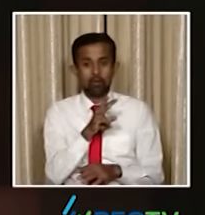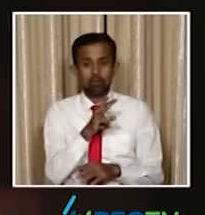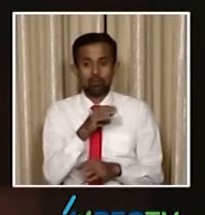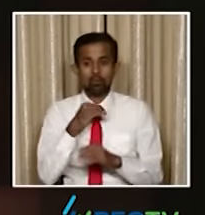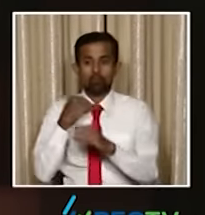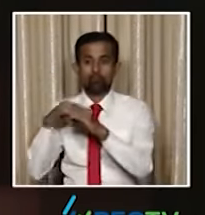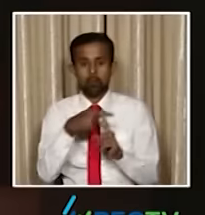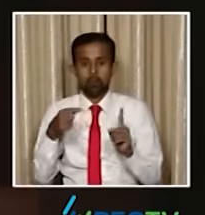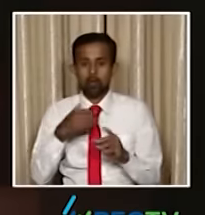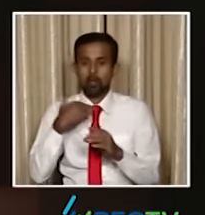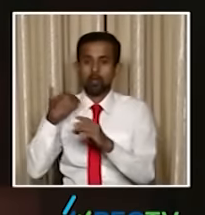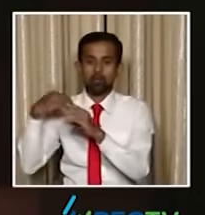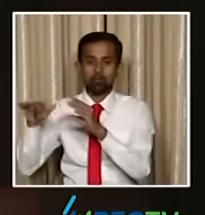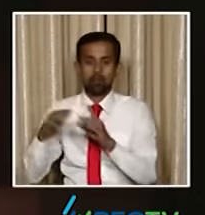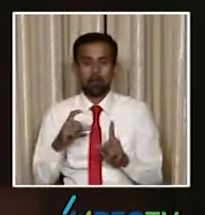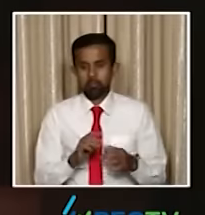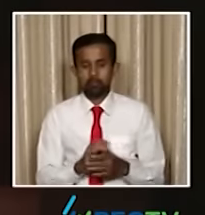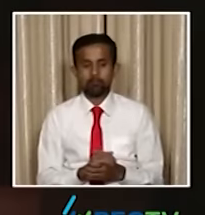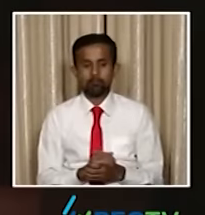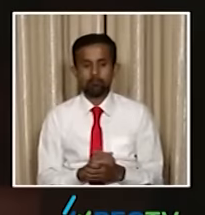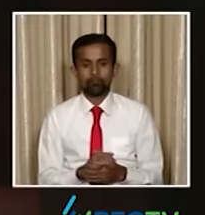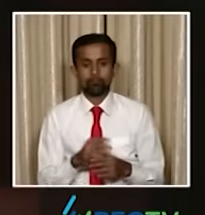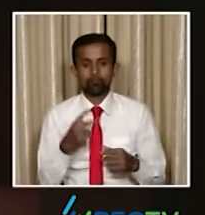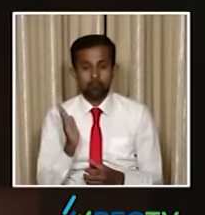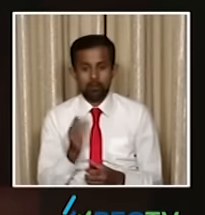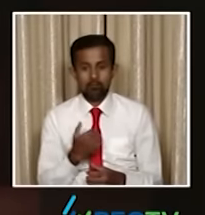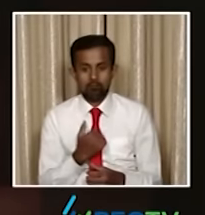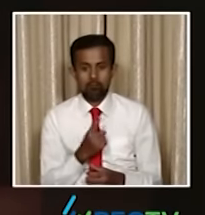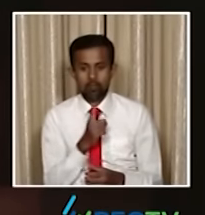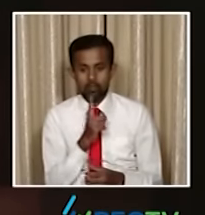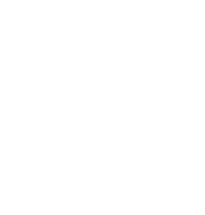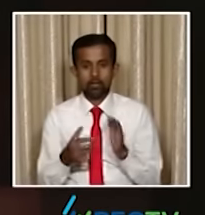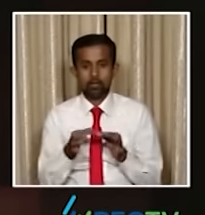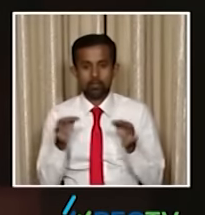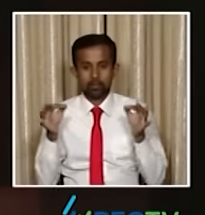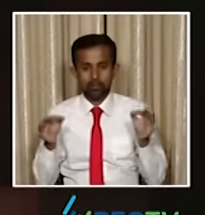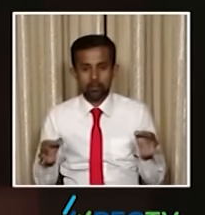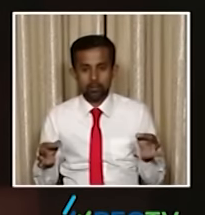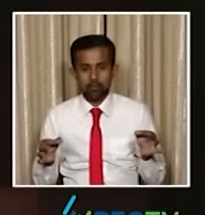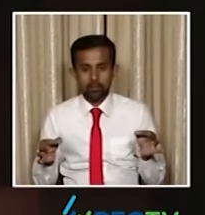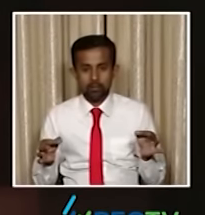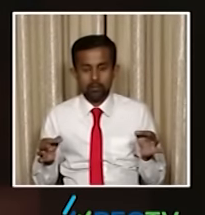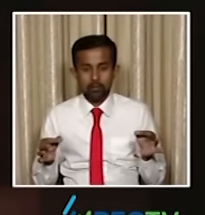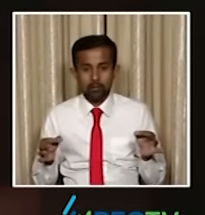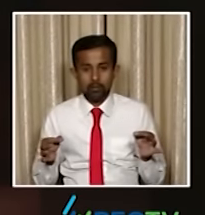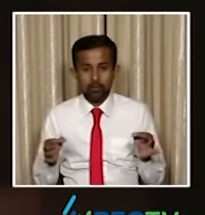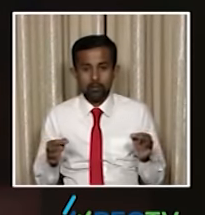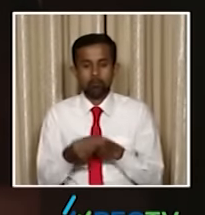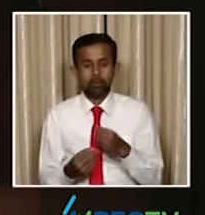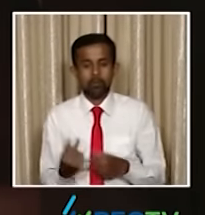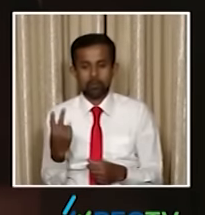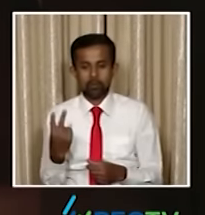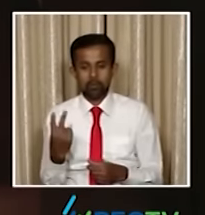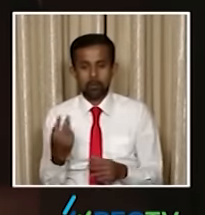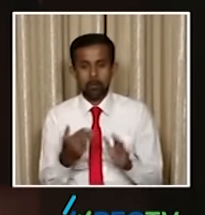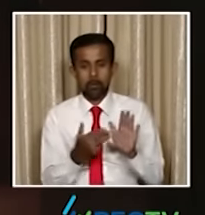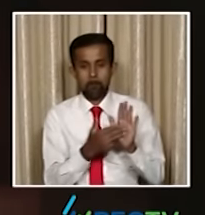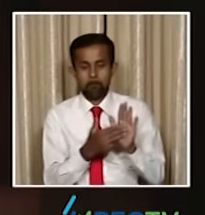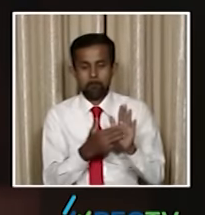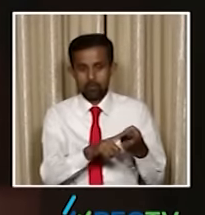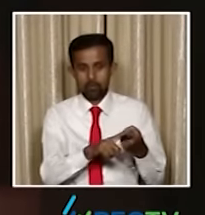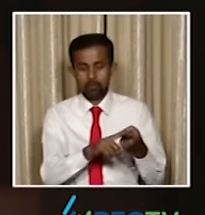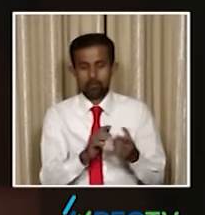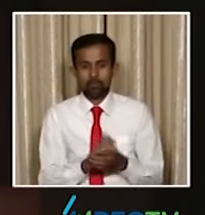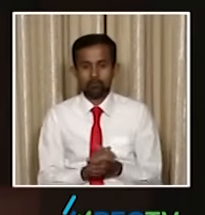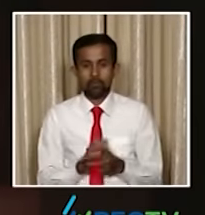තියෙනවා සල්ලි වලින් කොටසක්. ඩොලර් 29,000. දෙවෙනි කාරණාව මේ ටෙන්ඩර් එකට ප්‍රී බිඩ්ස් වලට සහභාගී වෙලා තිබෙනවා මිලියන් ලාෆ්